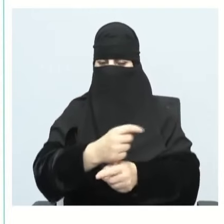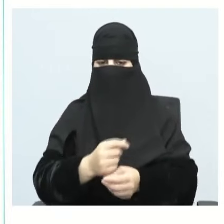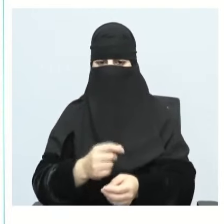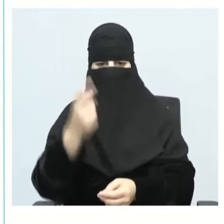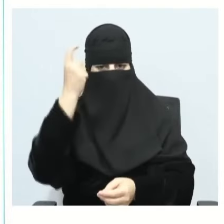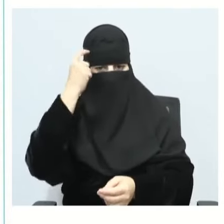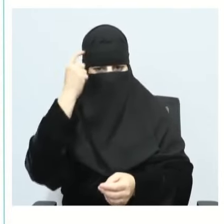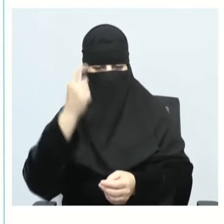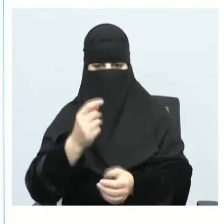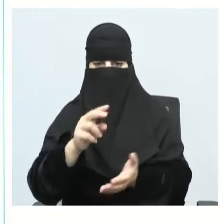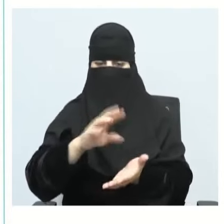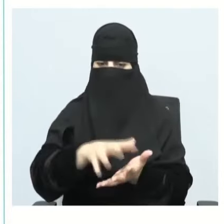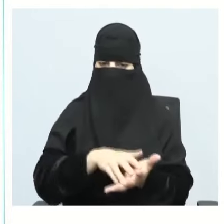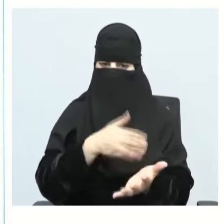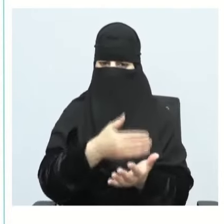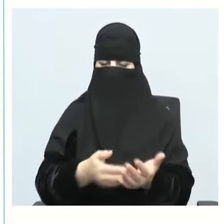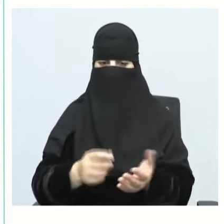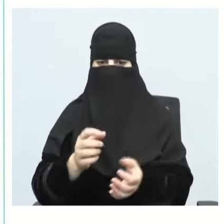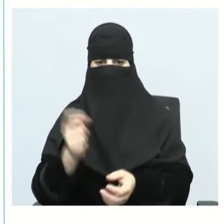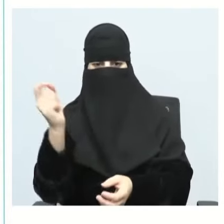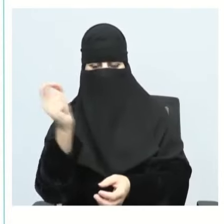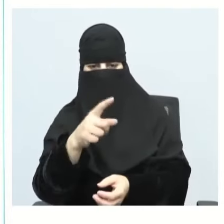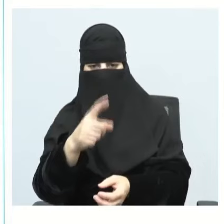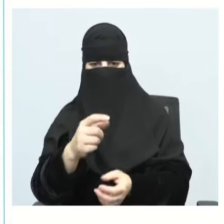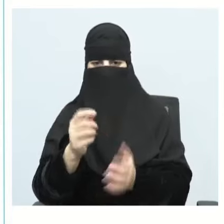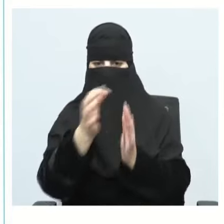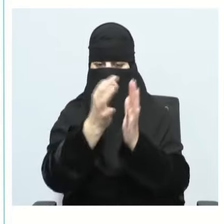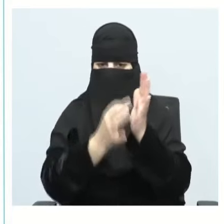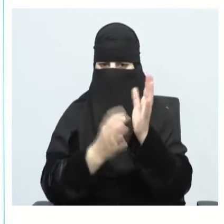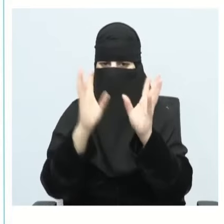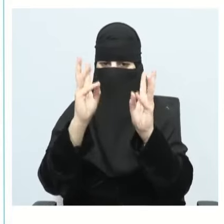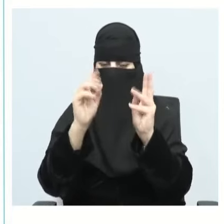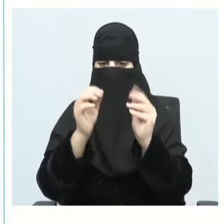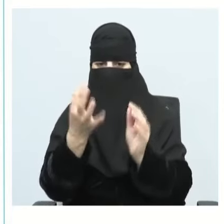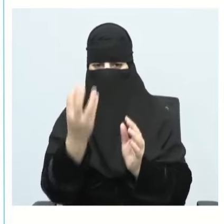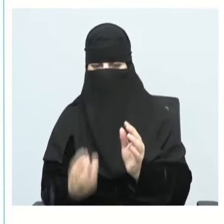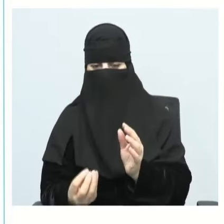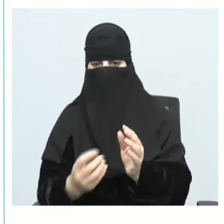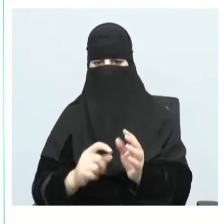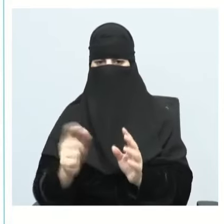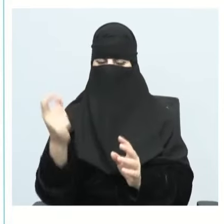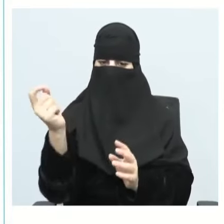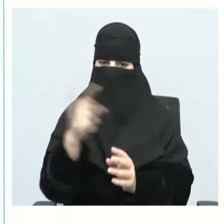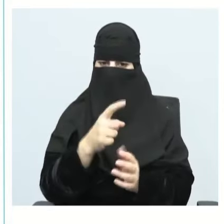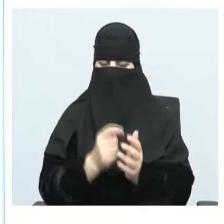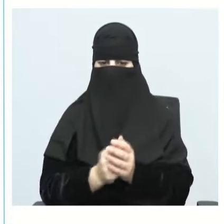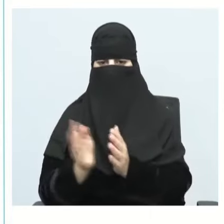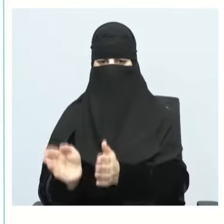بالجدول عشان ترسل معك عمليه كيف تعرف عند النواتج بصوره اسرع يلا